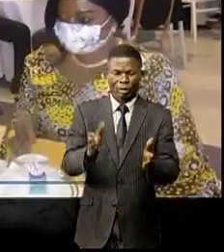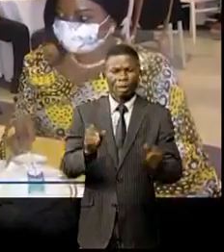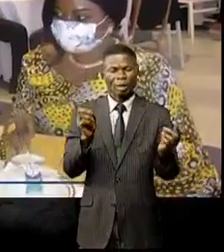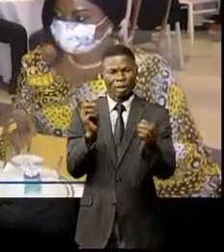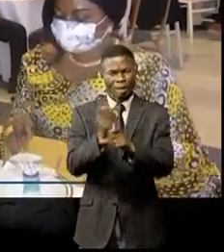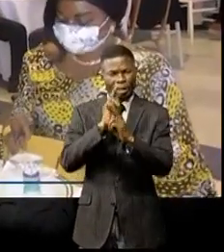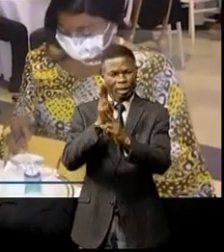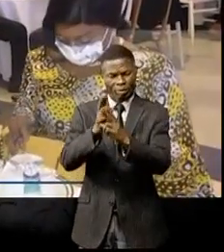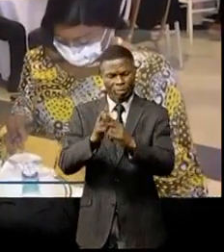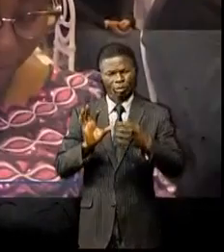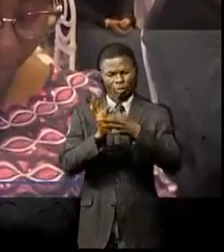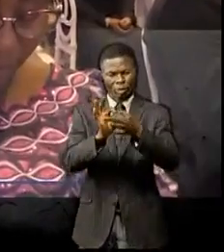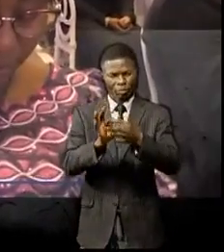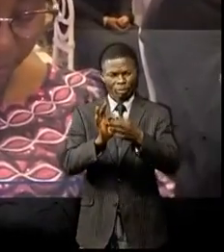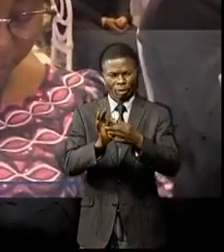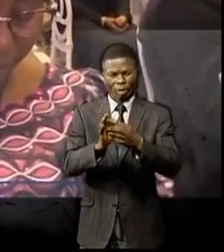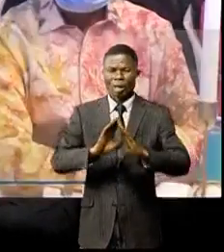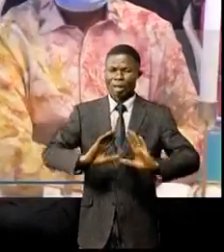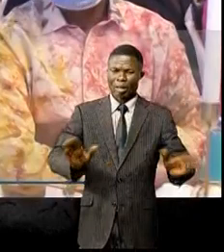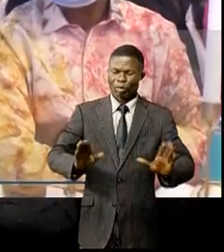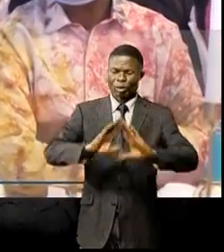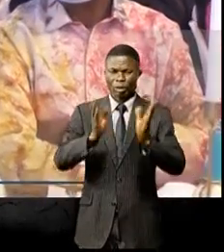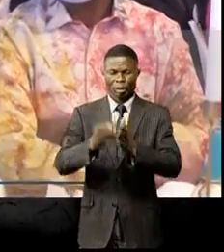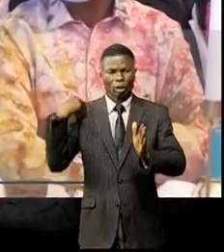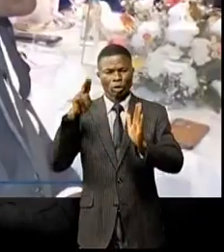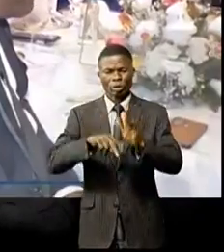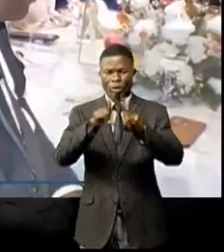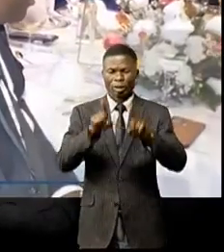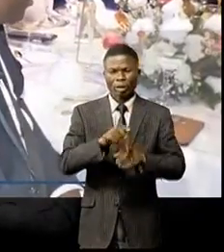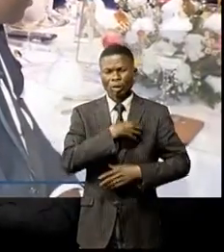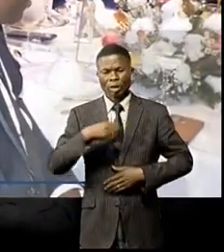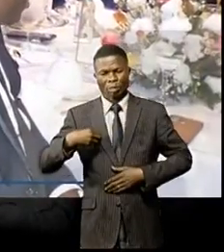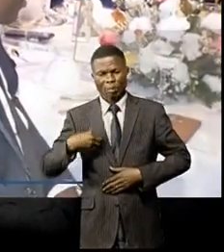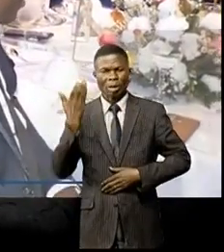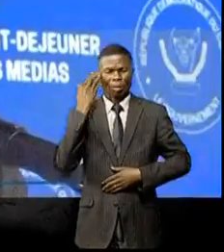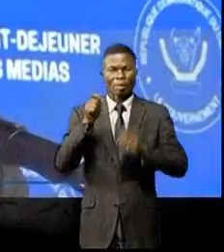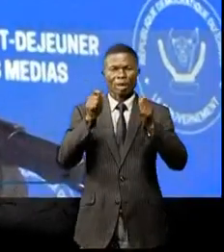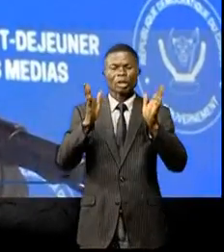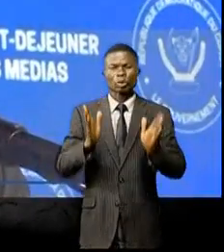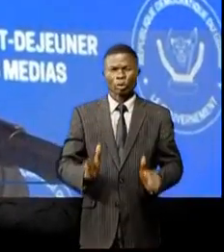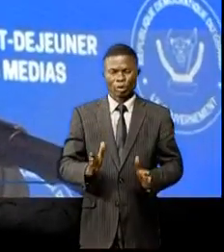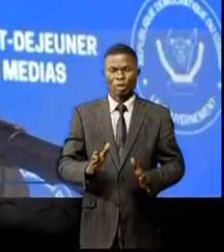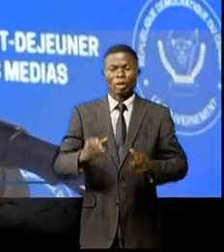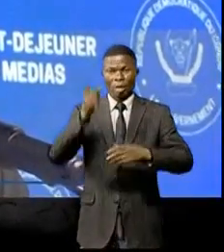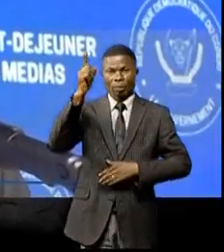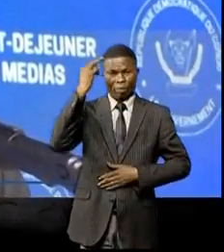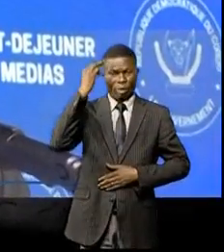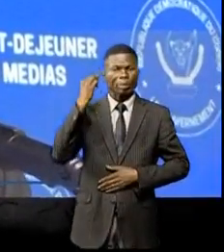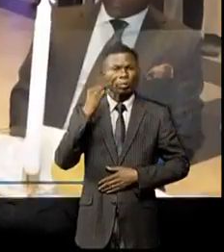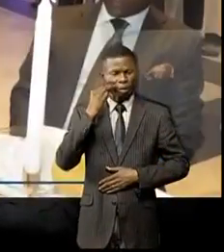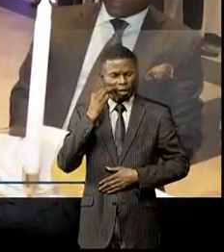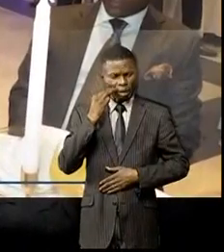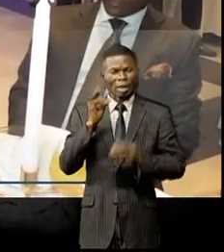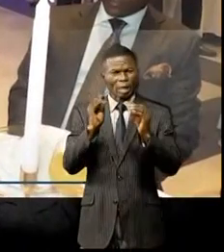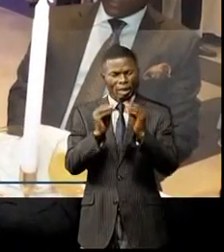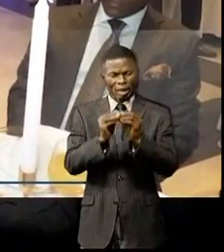étroits et de conviabilité entre son gouvernement et les hommes et femmes des médias. Les chefs du gouvernement qualifient cette rencontre